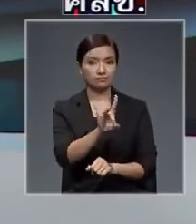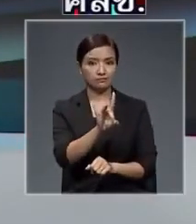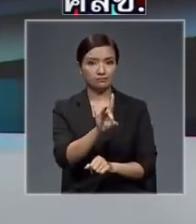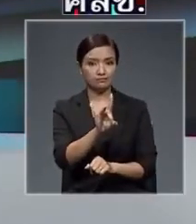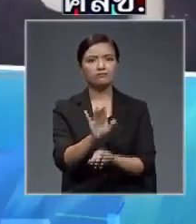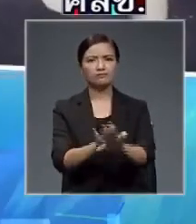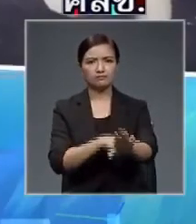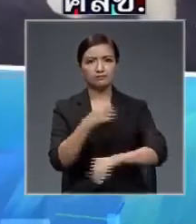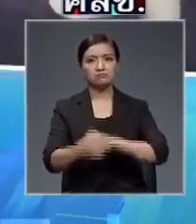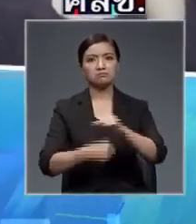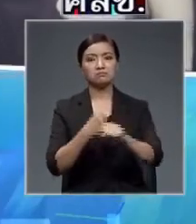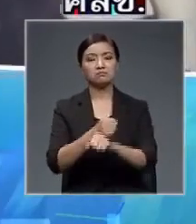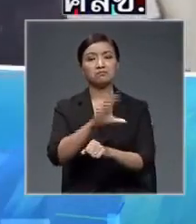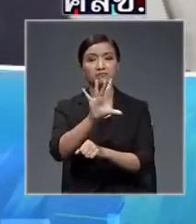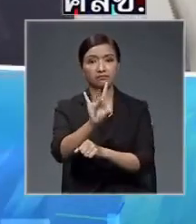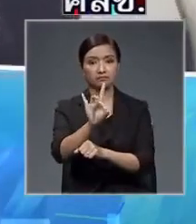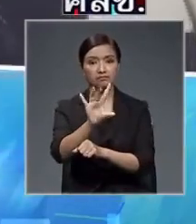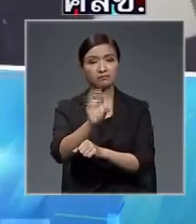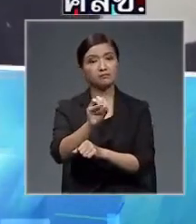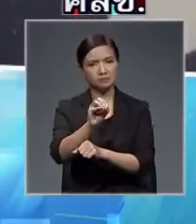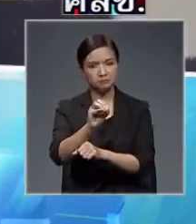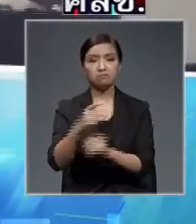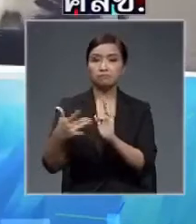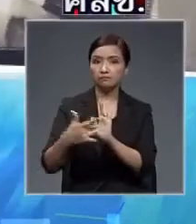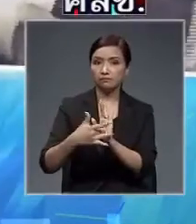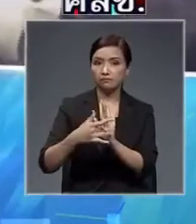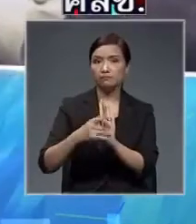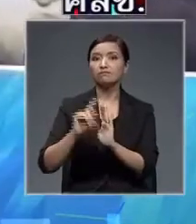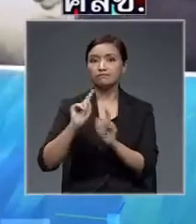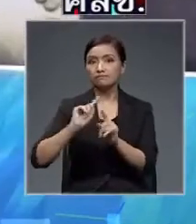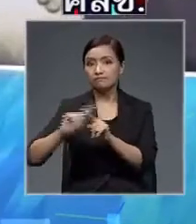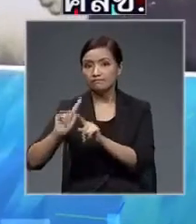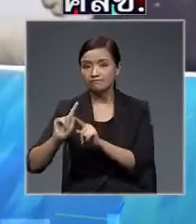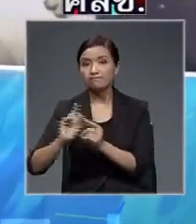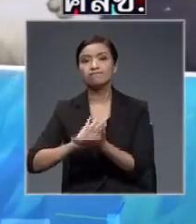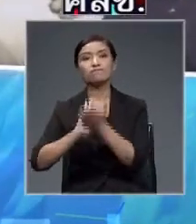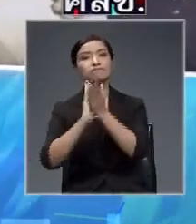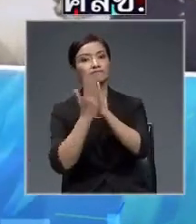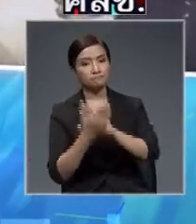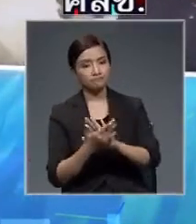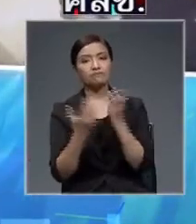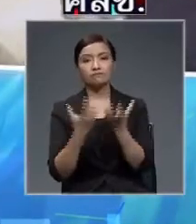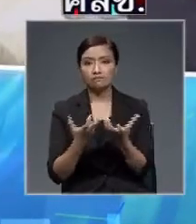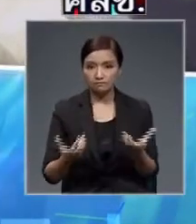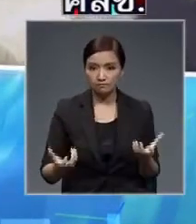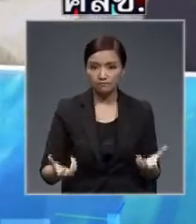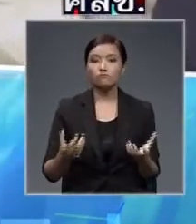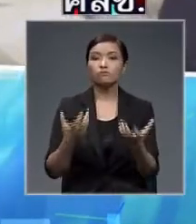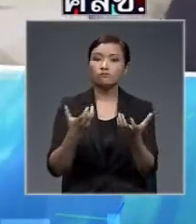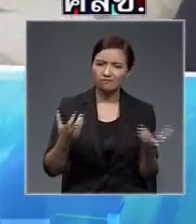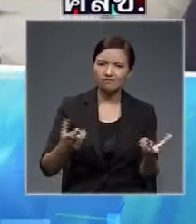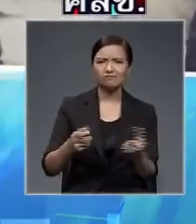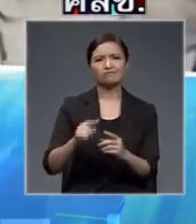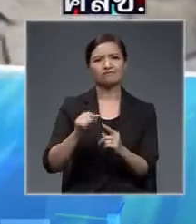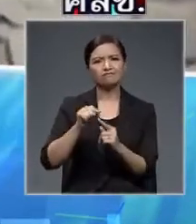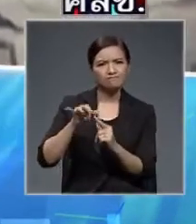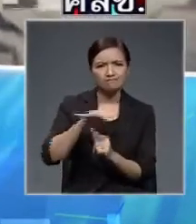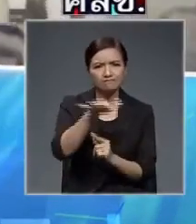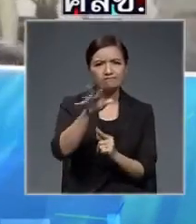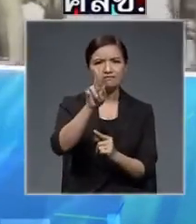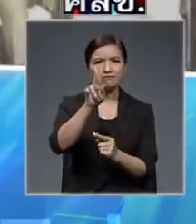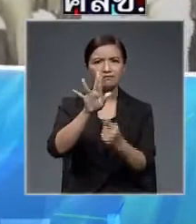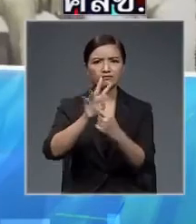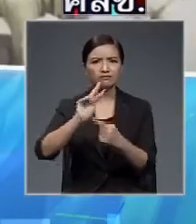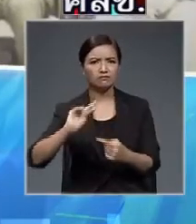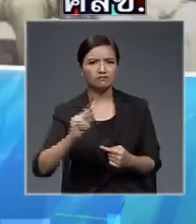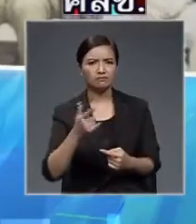ปีผ่านไปนะคะเทคโนโลยีต่างๆเปลี่ยนไปนะคะเครื่องไม้อุปกรณ์เครื่องกำเนิดรังสีทั้งหลายนะคะเปลี่ยนไปเยอะมาก